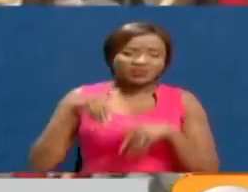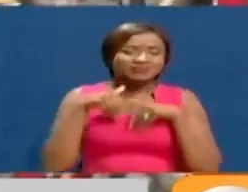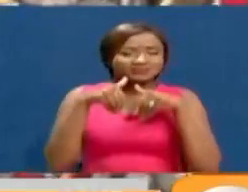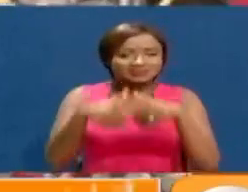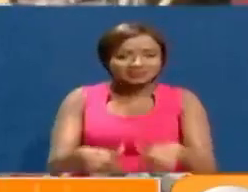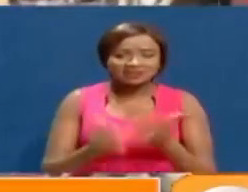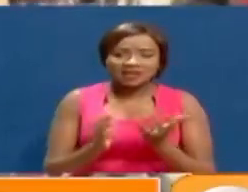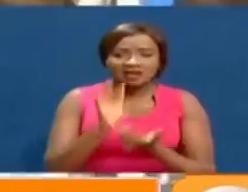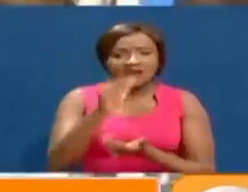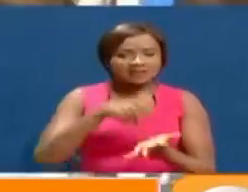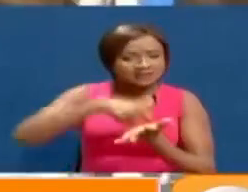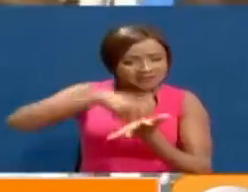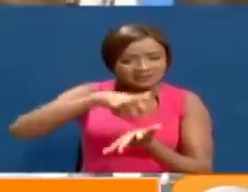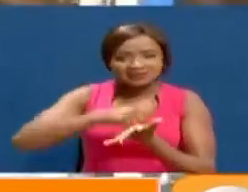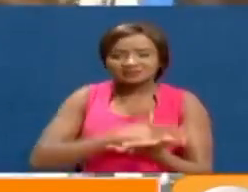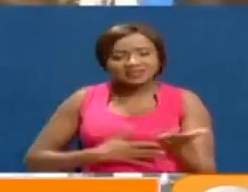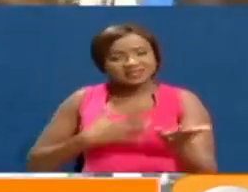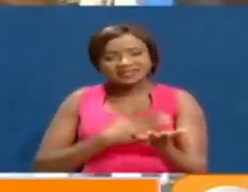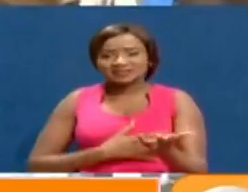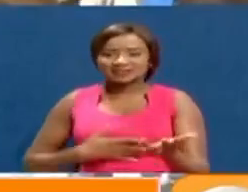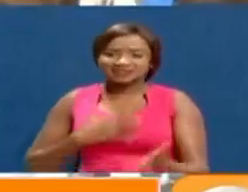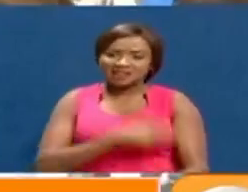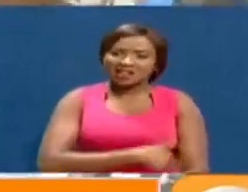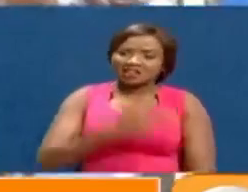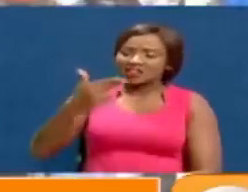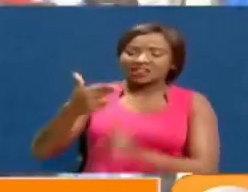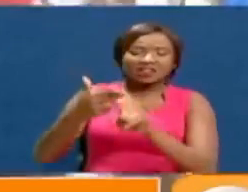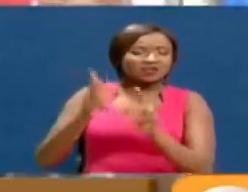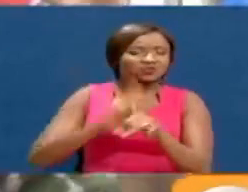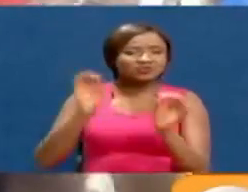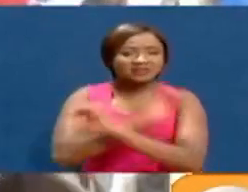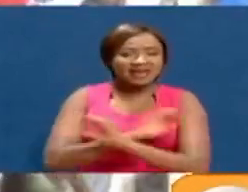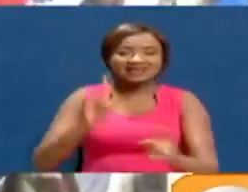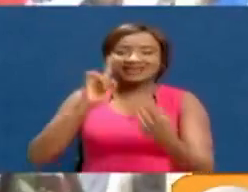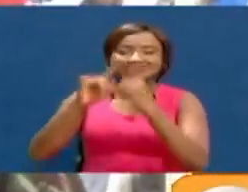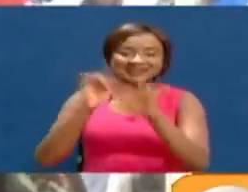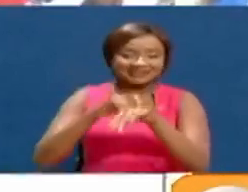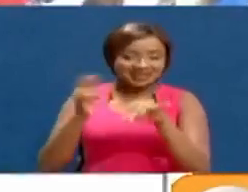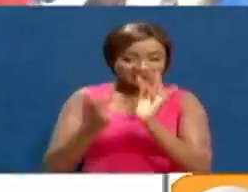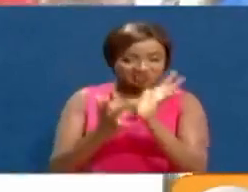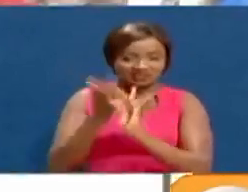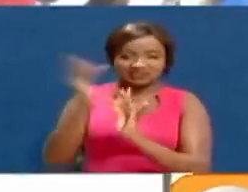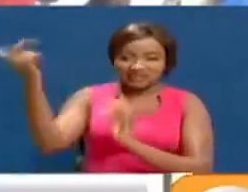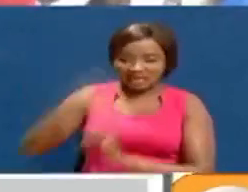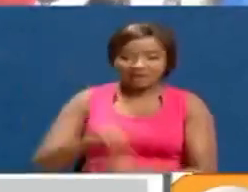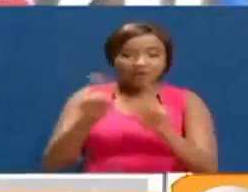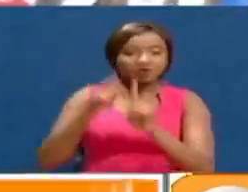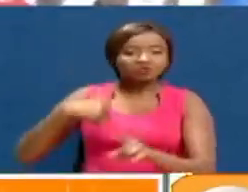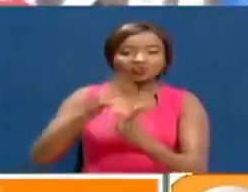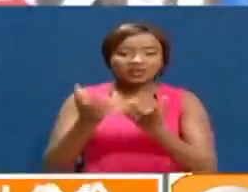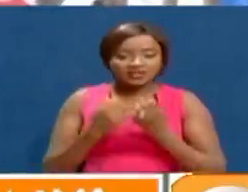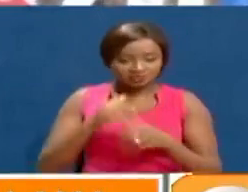makoti. Risasi ya bunduki inyamase mpaka Yesu arudi. Lakini wakati amani itakuja hapa, tuweka askari wa